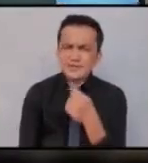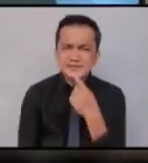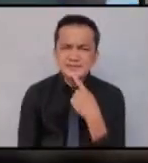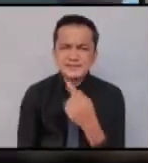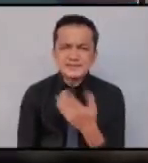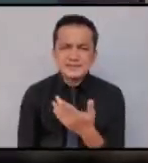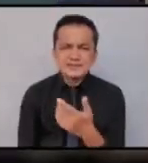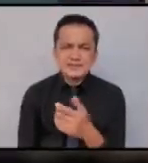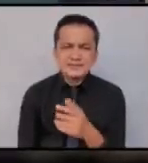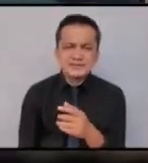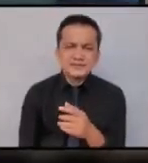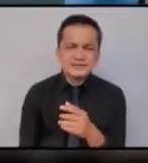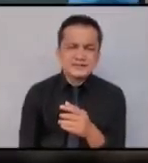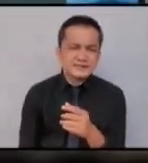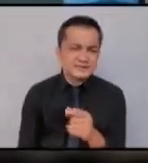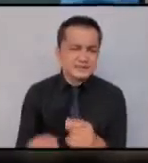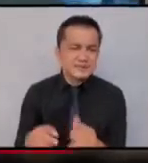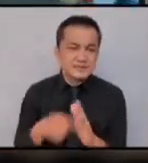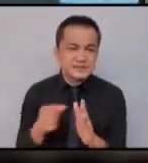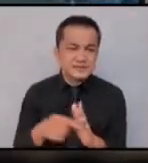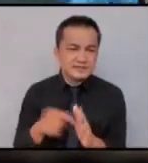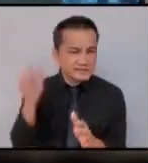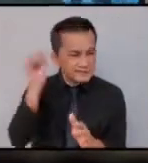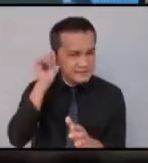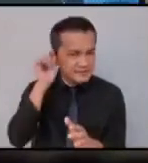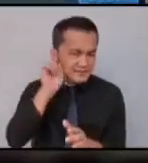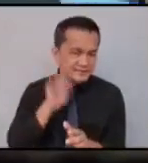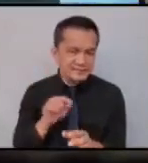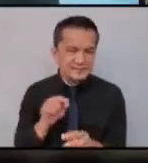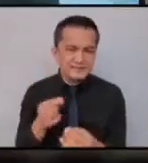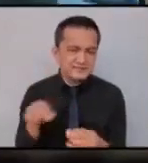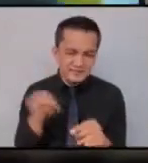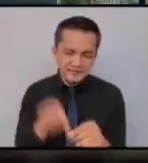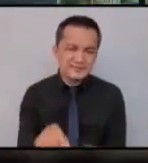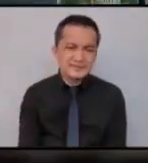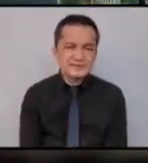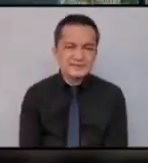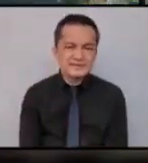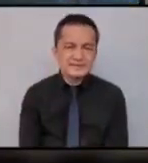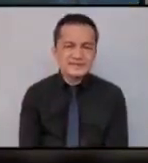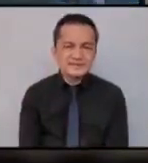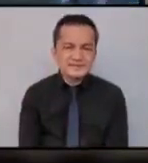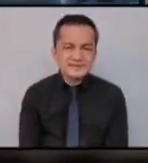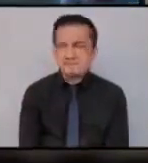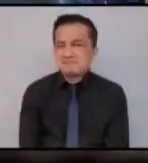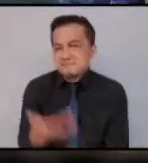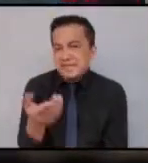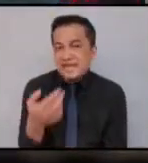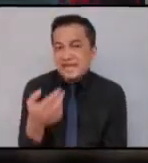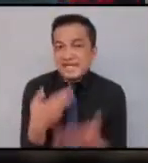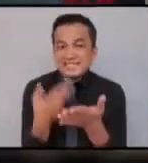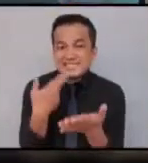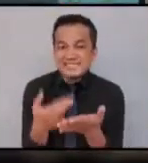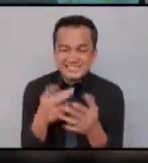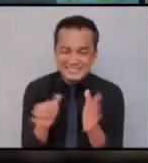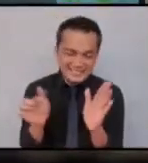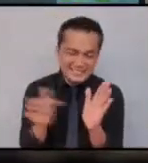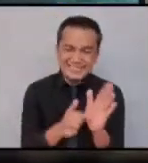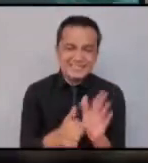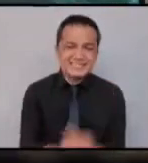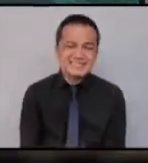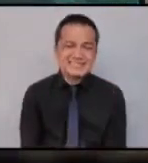nakasabit sa akin yung glue. Oh, so, gugunin ko lang siya bigla. Kaya kanin, di ba? Pwede kanin. Pero kakainin kasi natin yun.